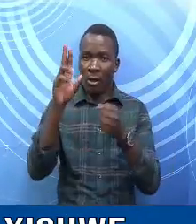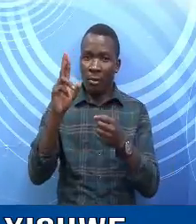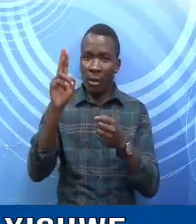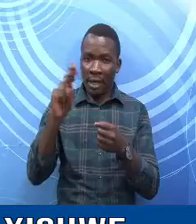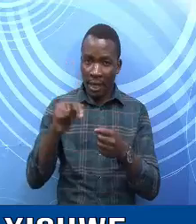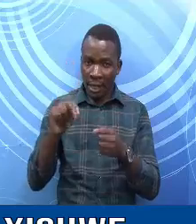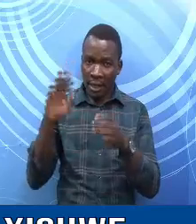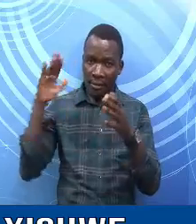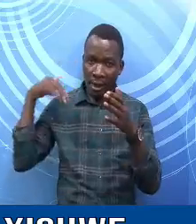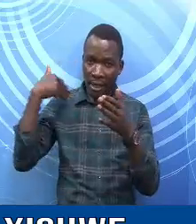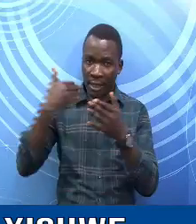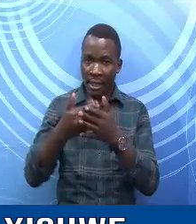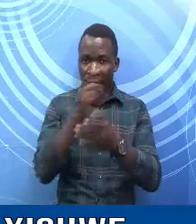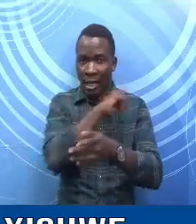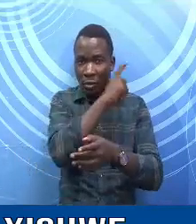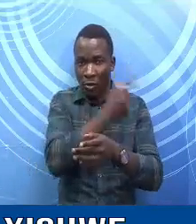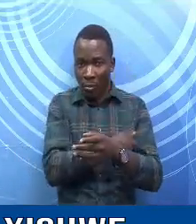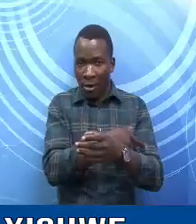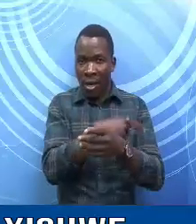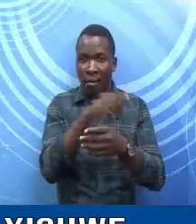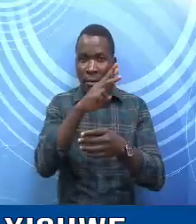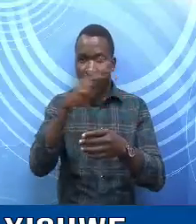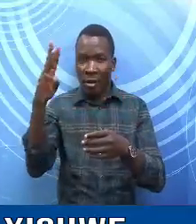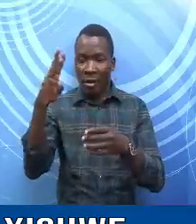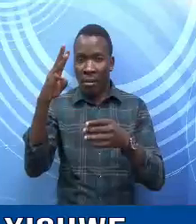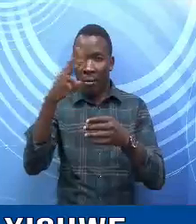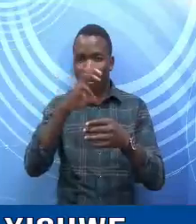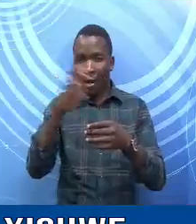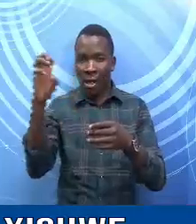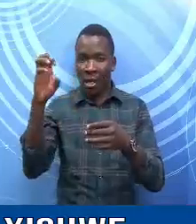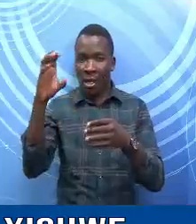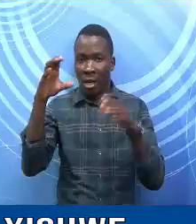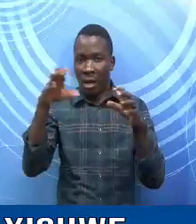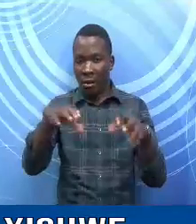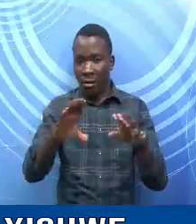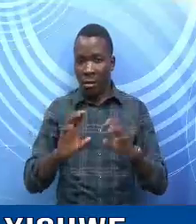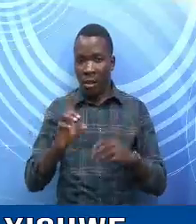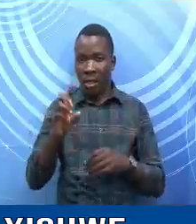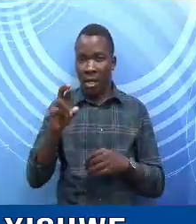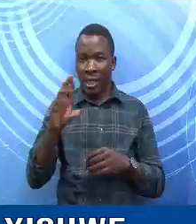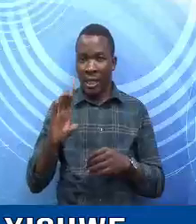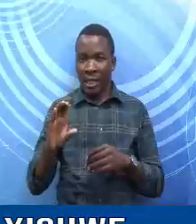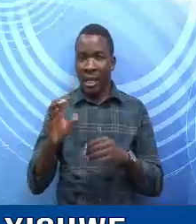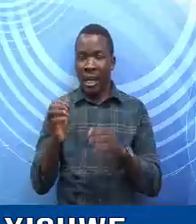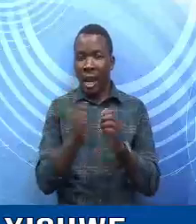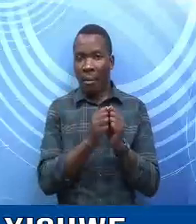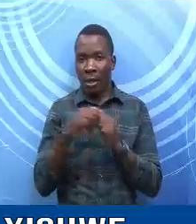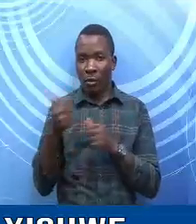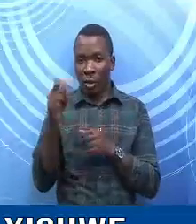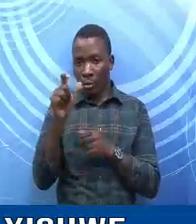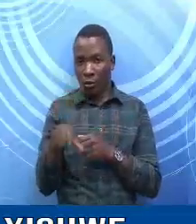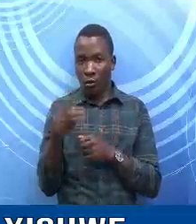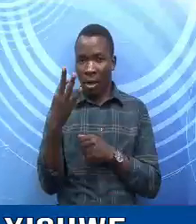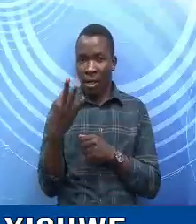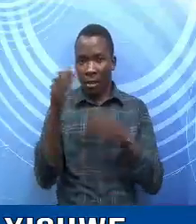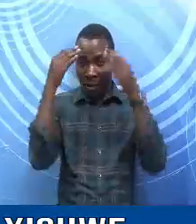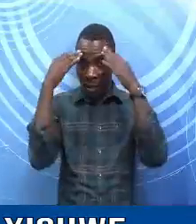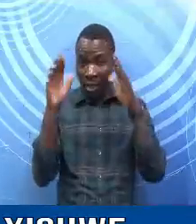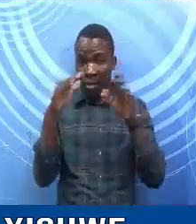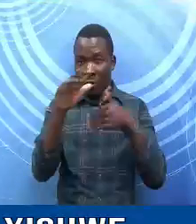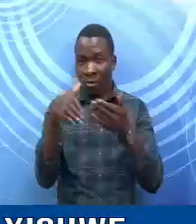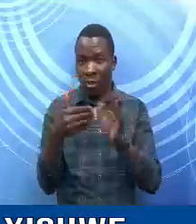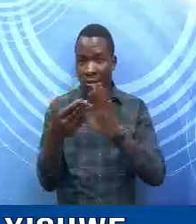burasirazuba bwa Kongo. Umupolisi w'umutaliyani bari kumwe n'ambasaderi hamwe n'undi muntu wa gatatu utaramenyekana neza bakaba rero bahise bitaba Imana. Kugeza ubu